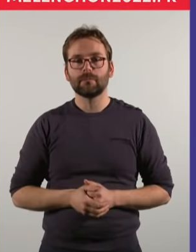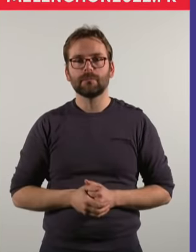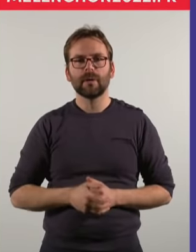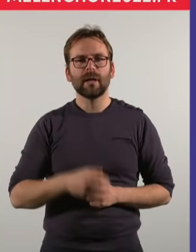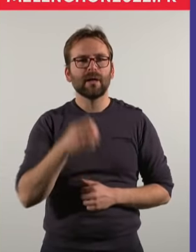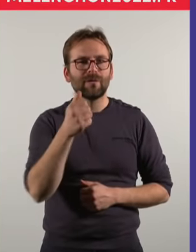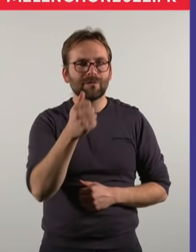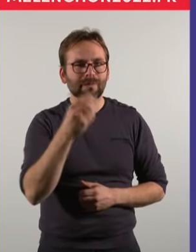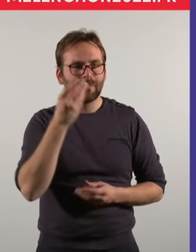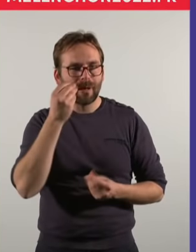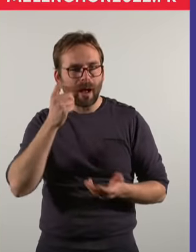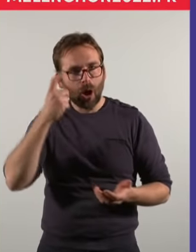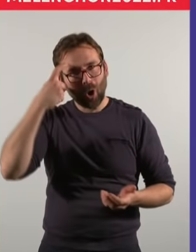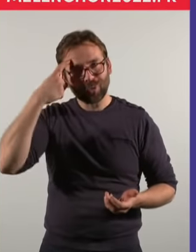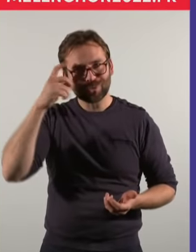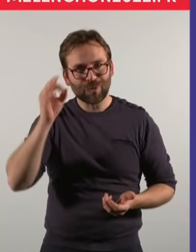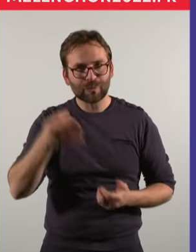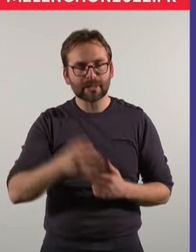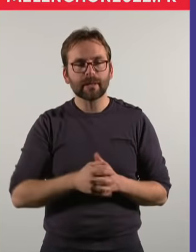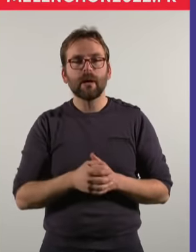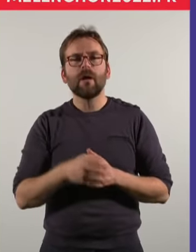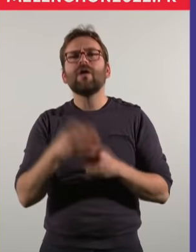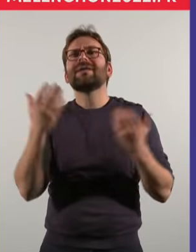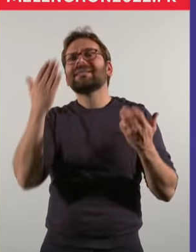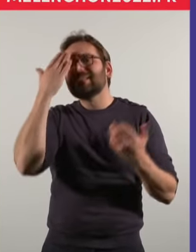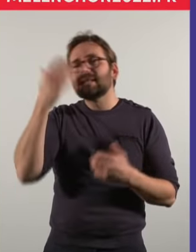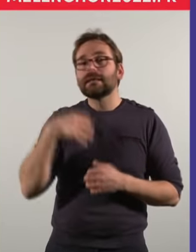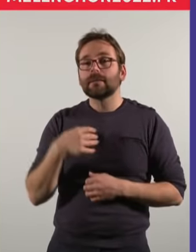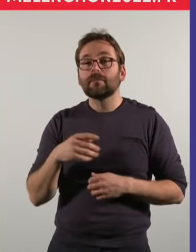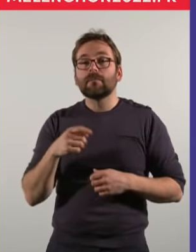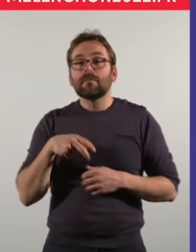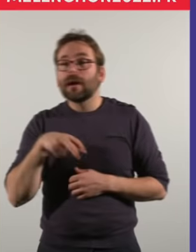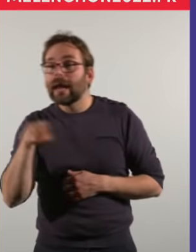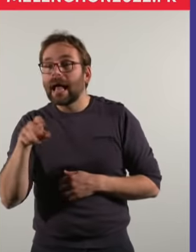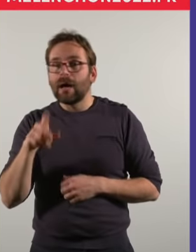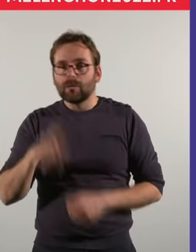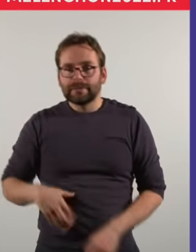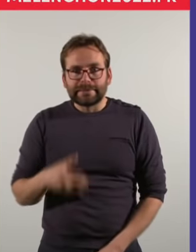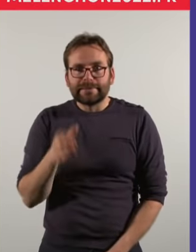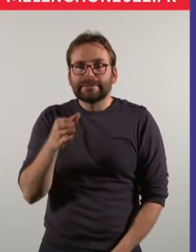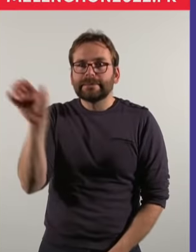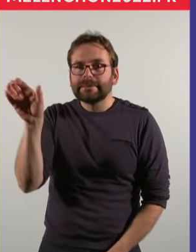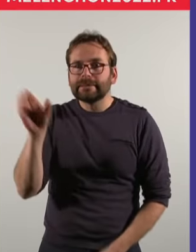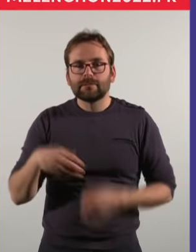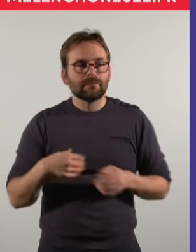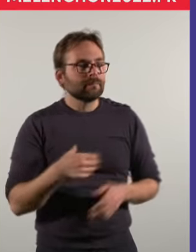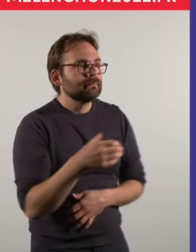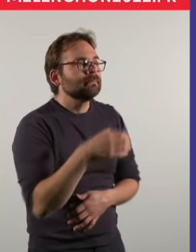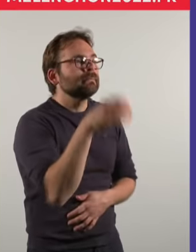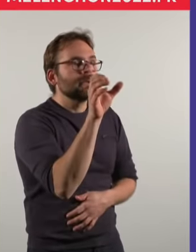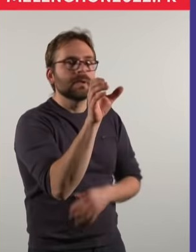rendre compte. Quand vous allez ici et là et qu'il vous faut sortir votre passe sanitaire,